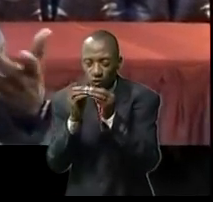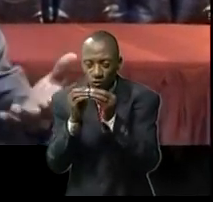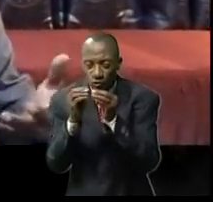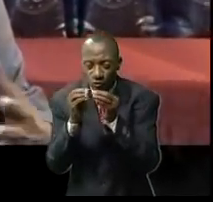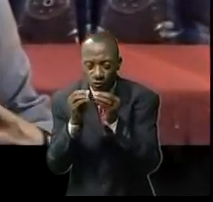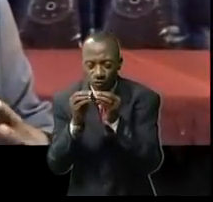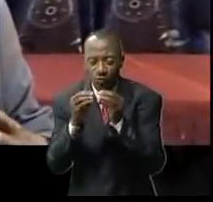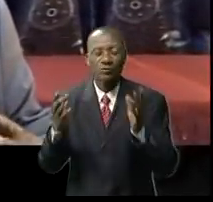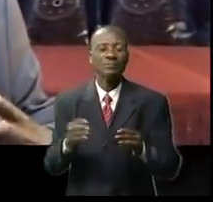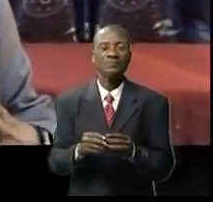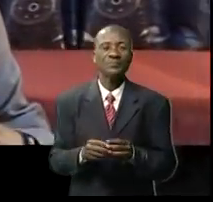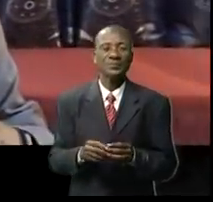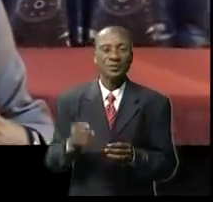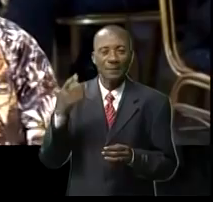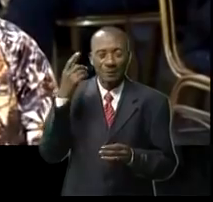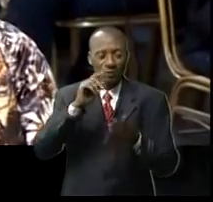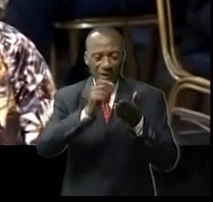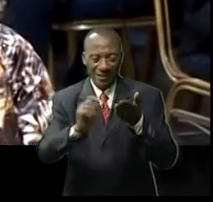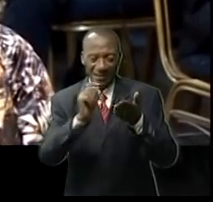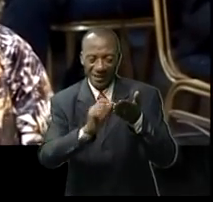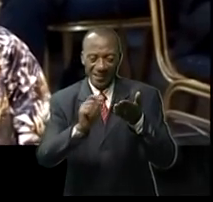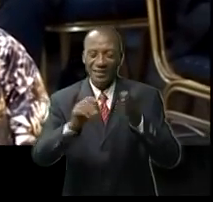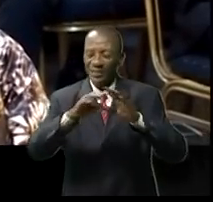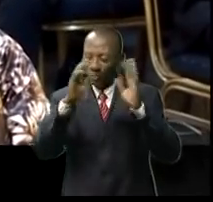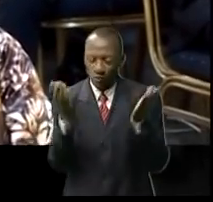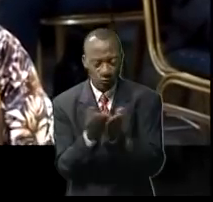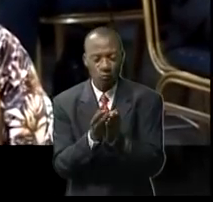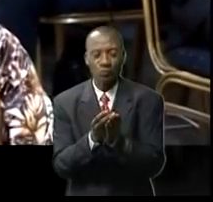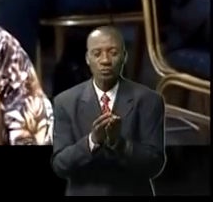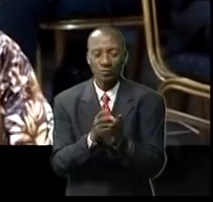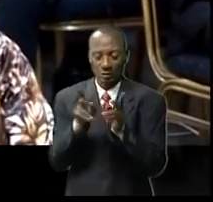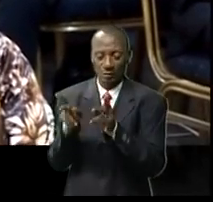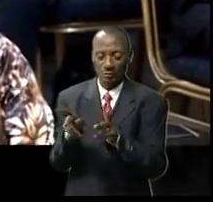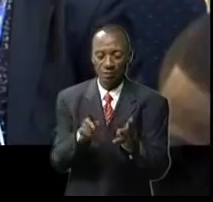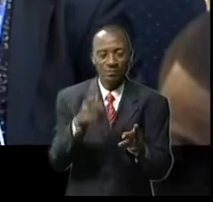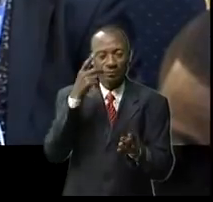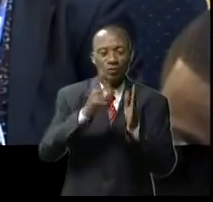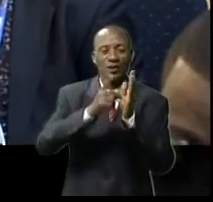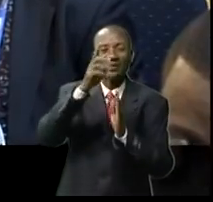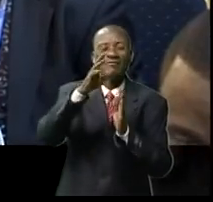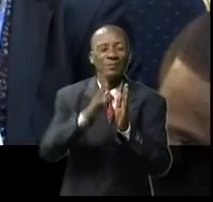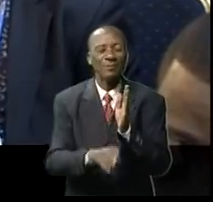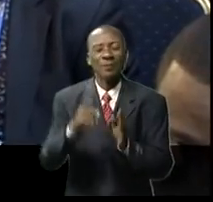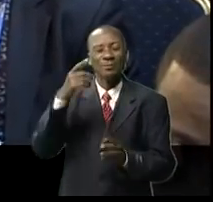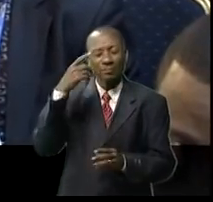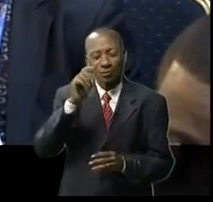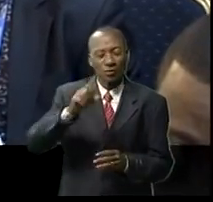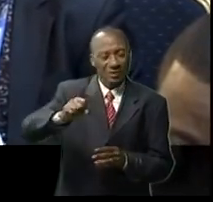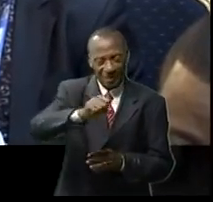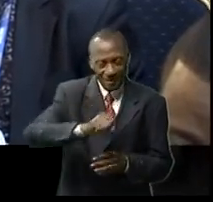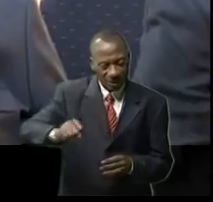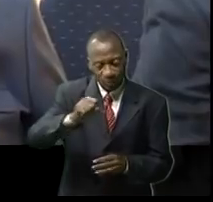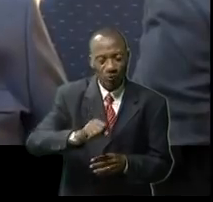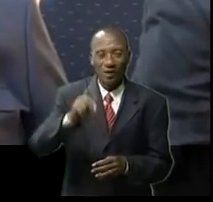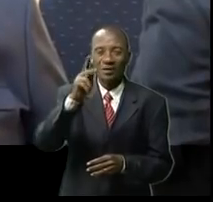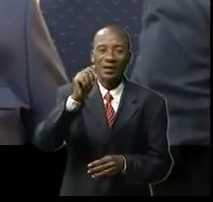c'est en exclusivité que cet échantillon des notables de Kabaré ont suivi avec attention ce grand travail qui a pris pratiquement